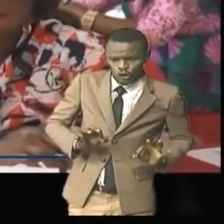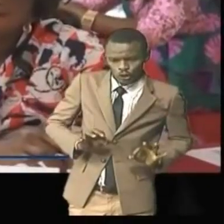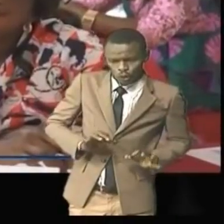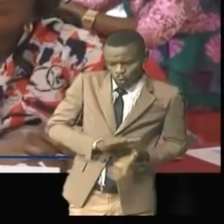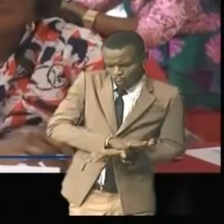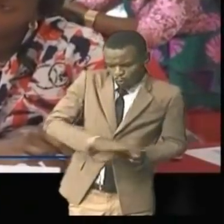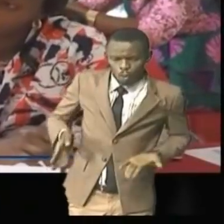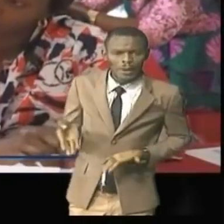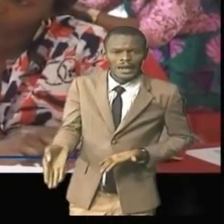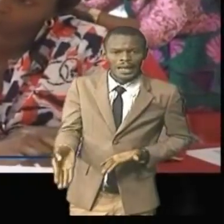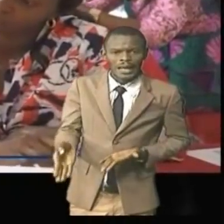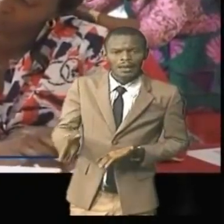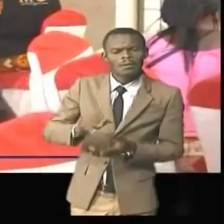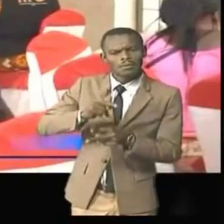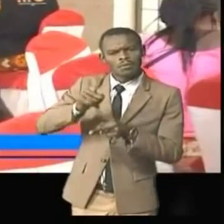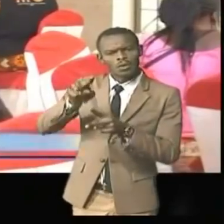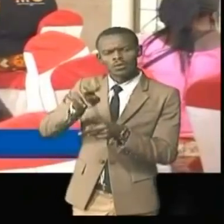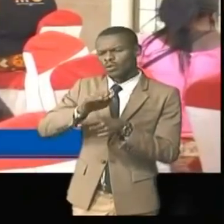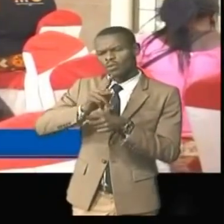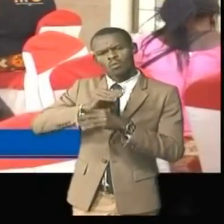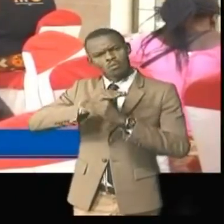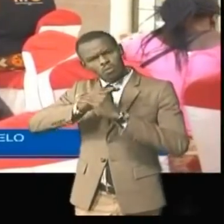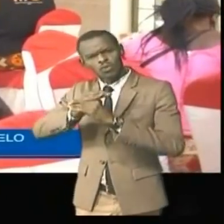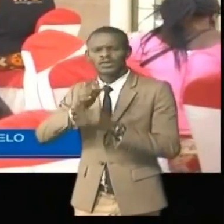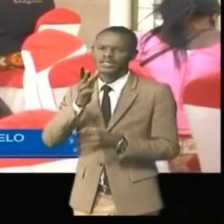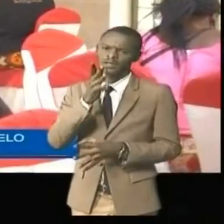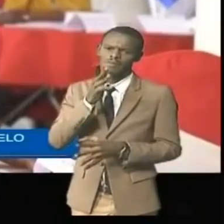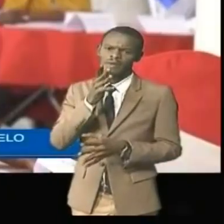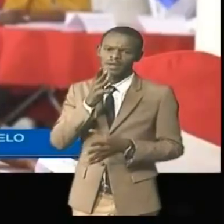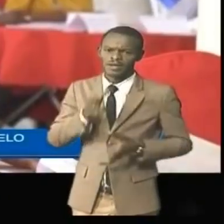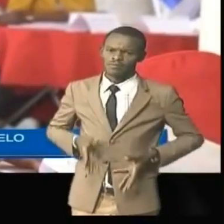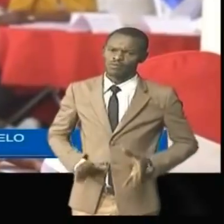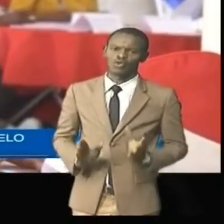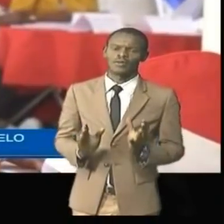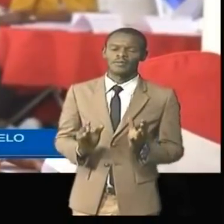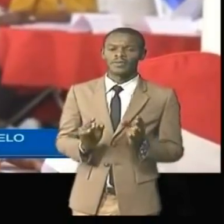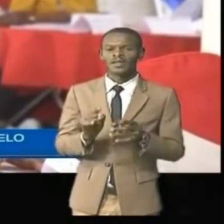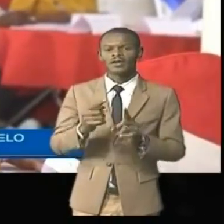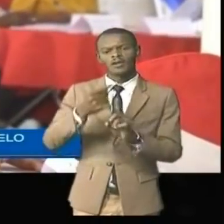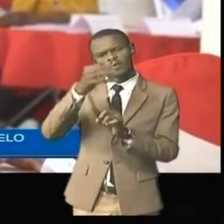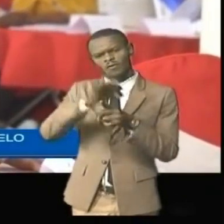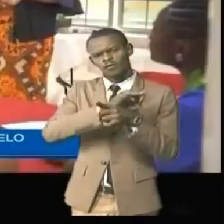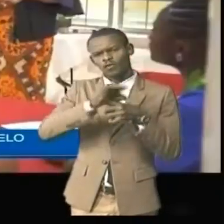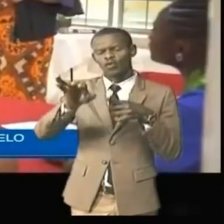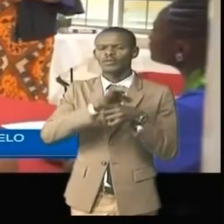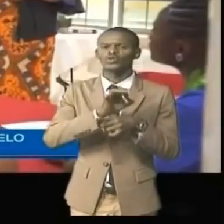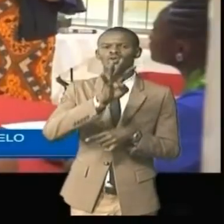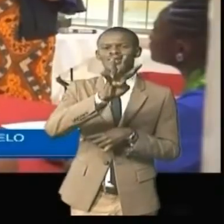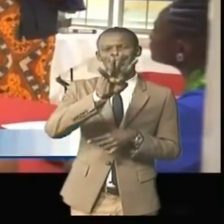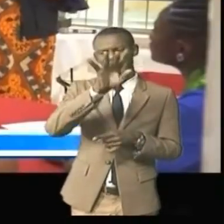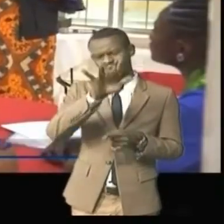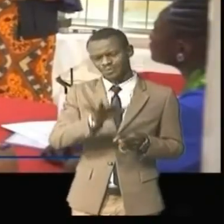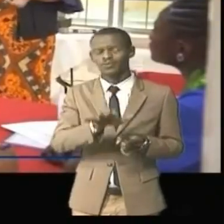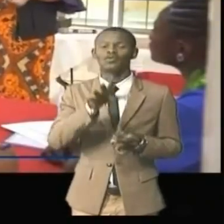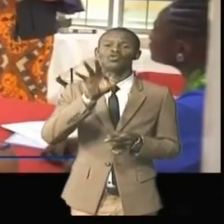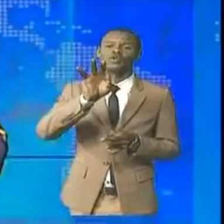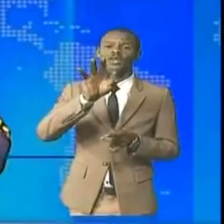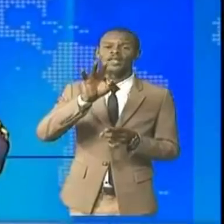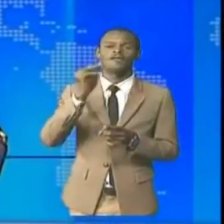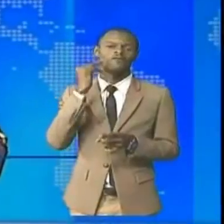néonatale. La formation du 7e poule se déroule du 4 au 9 mars à Kananga, dans le Kasaï